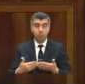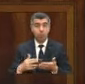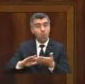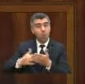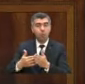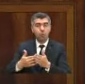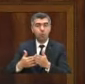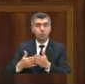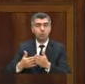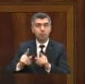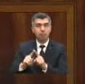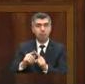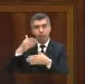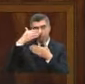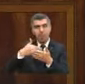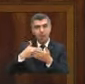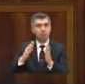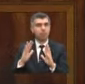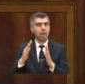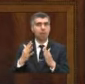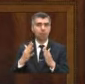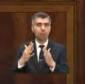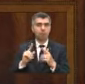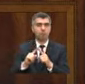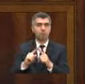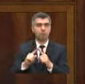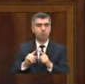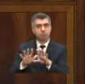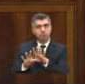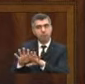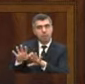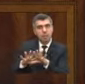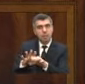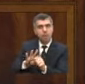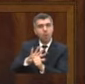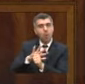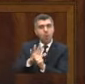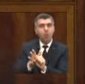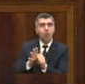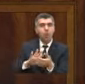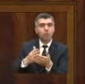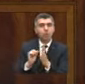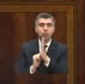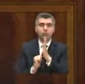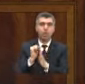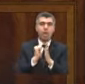يشهد أن المغرب استطاع أن يدبر مرحلة الجائحة بنجاح وأن يخرج